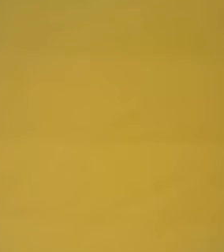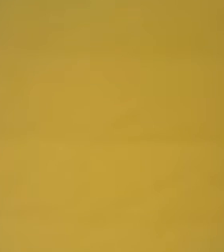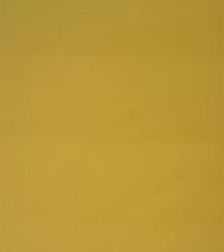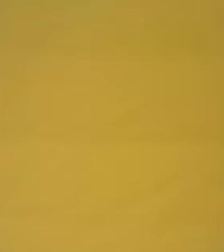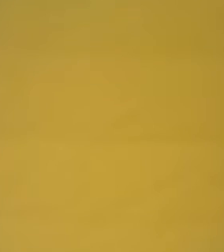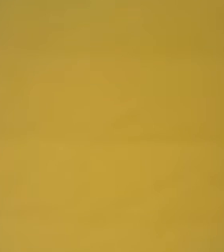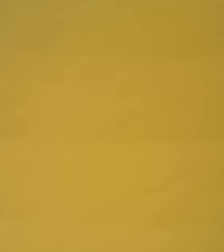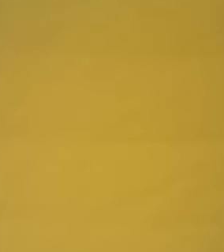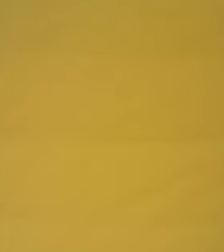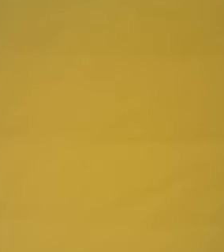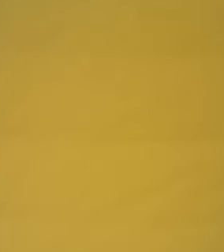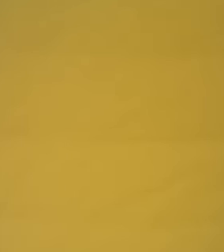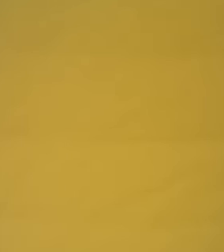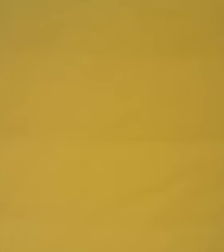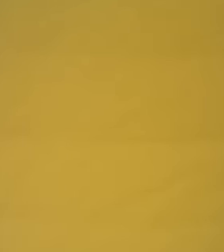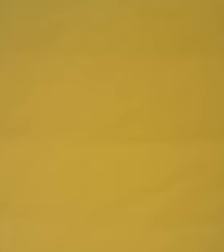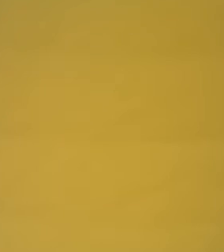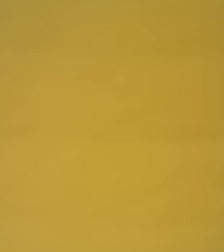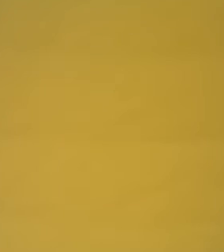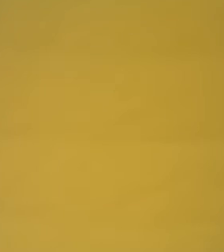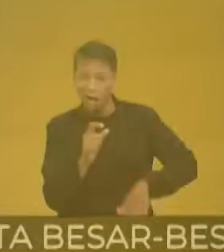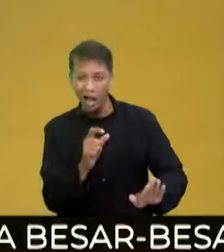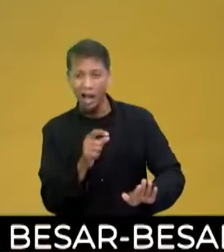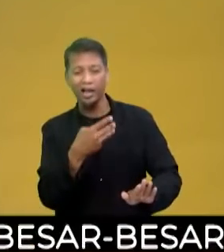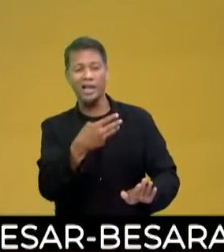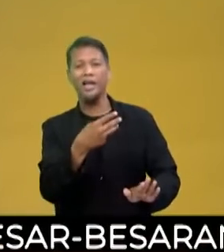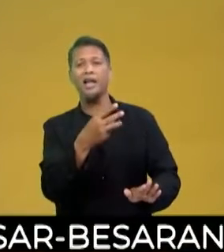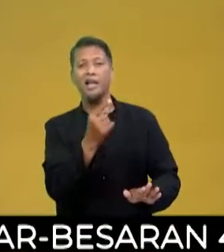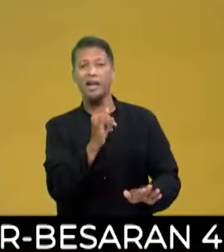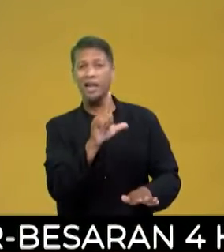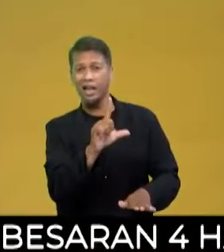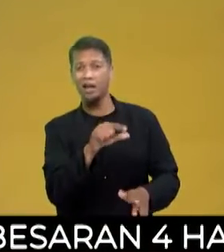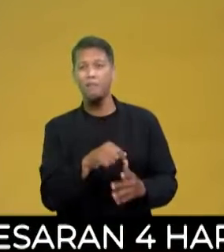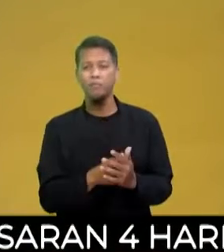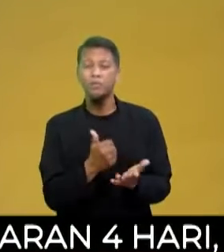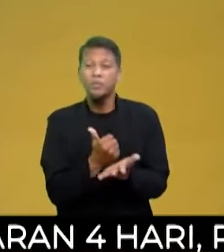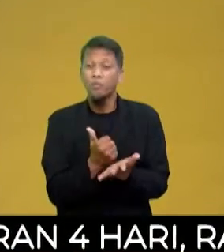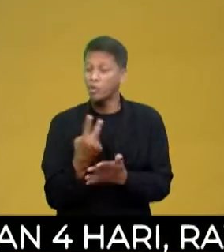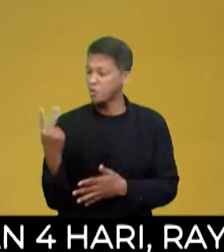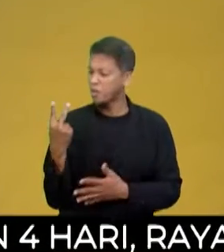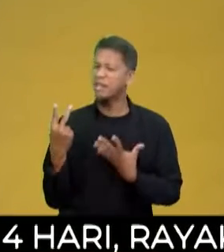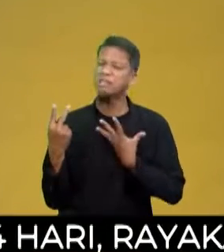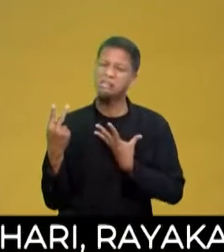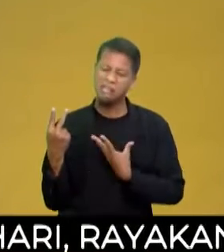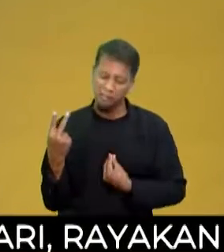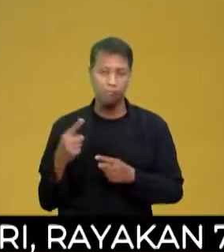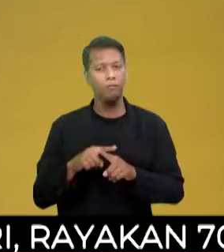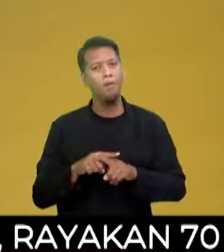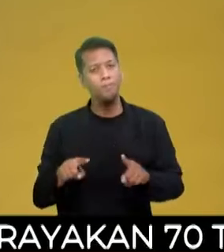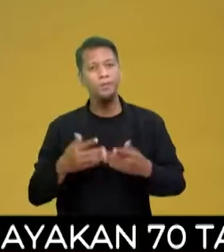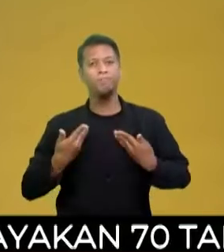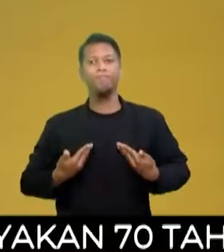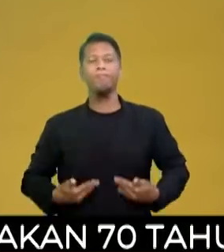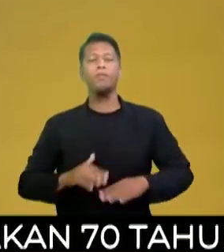Khan atau Eril. Meski diliputi kesedihan, RK dan istrinya dalam kondisi tenang dan tetap fokus mengikuti setiap